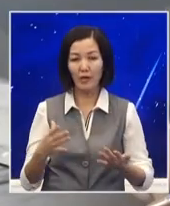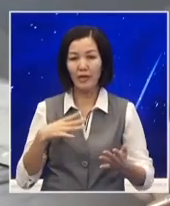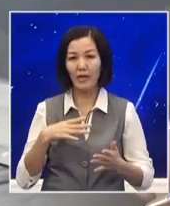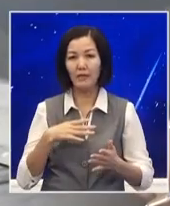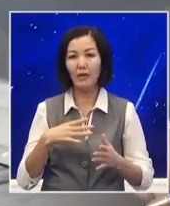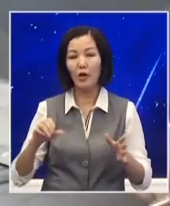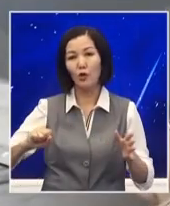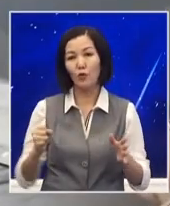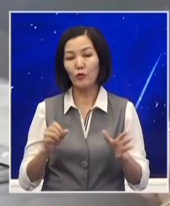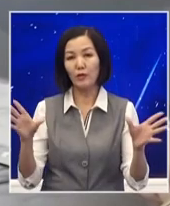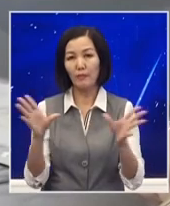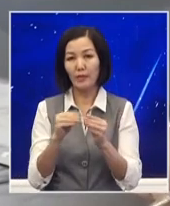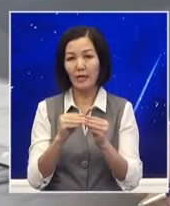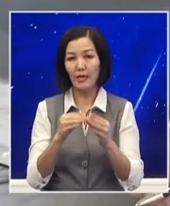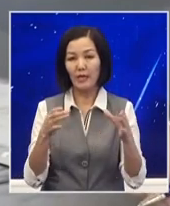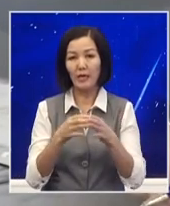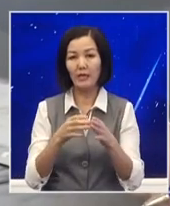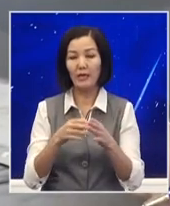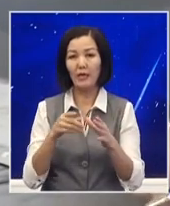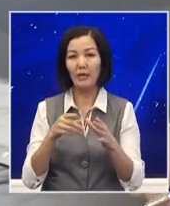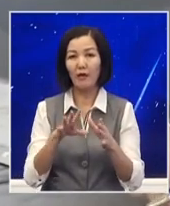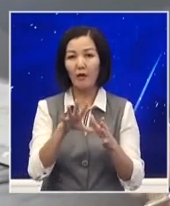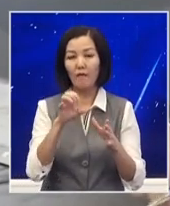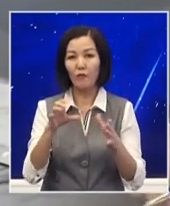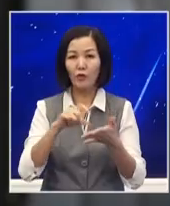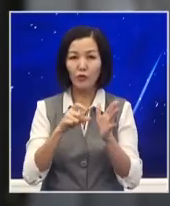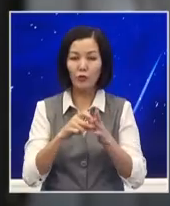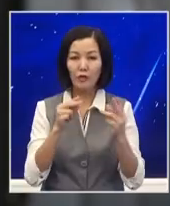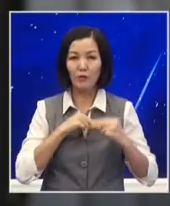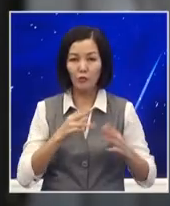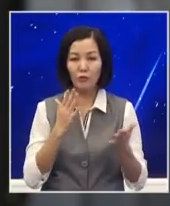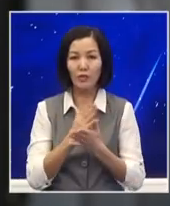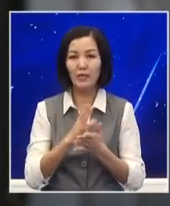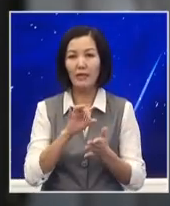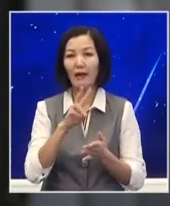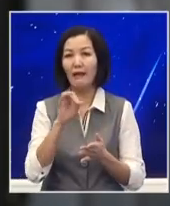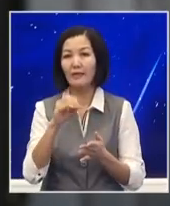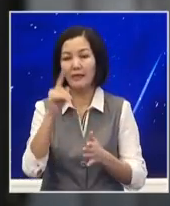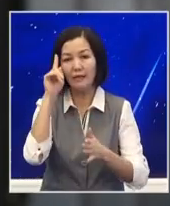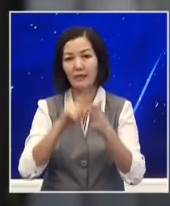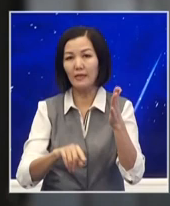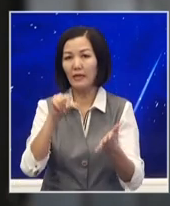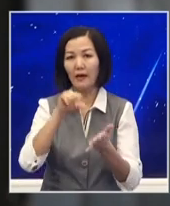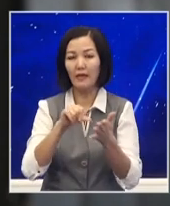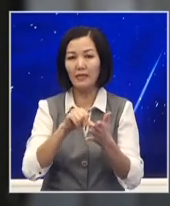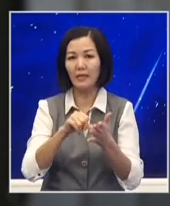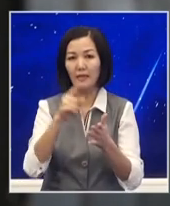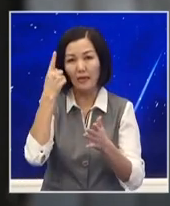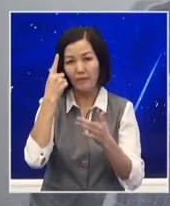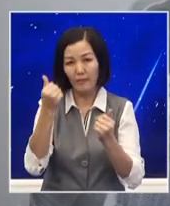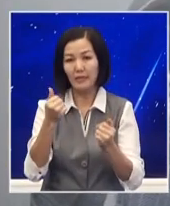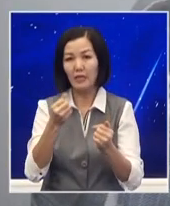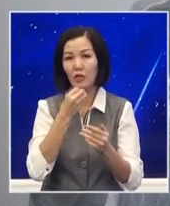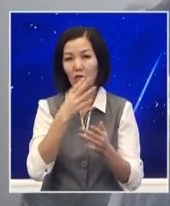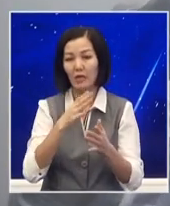болған. 1985 жылы екеуі фотостудияда бірге жұмыс істепті. Александр оның дәстүрлі емес дінді ұстанатынын білсе де, жақсы